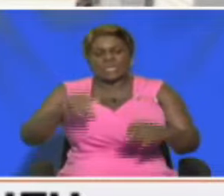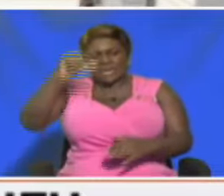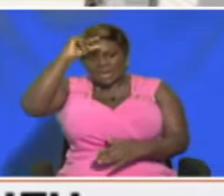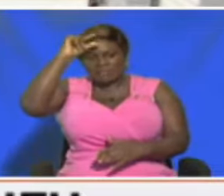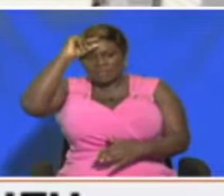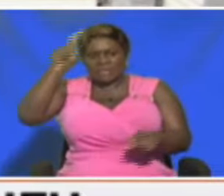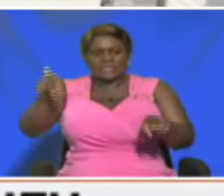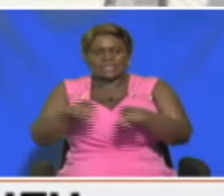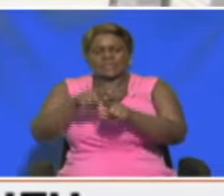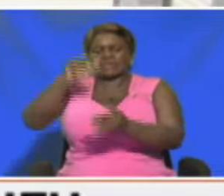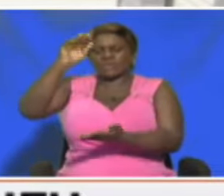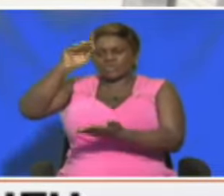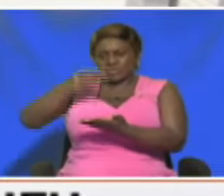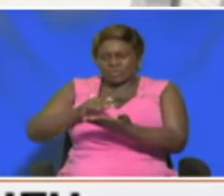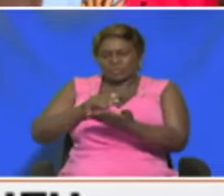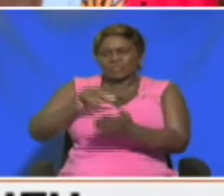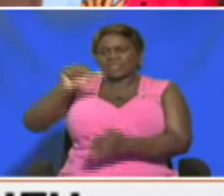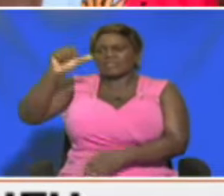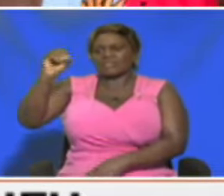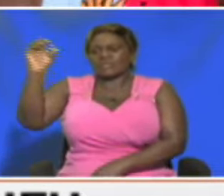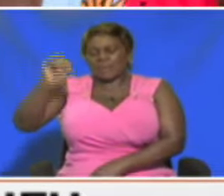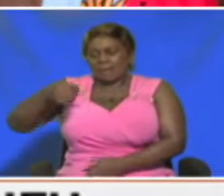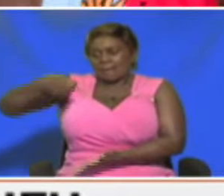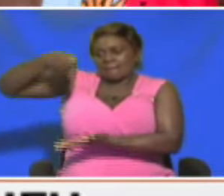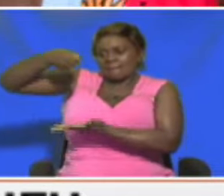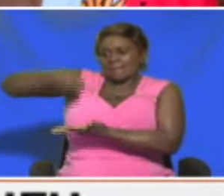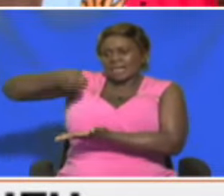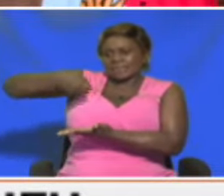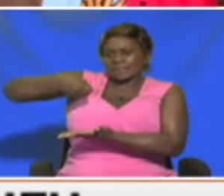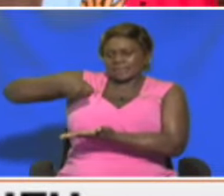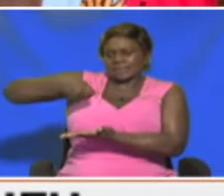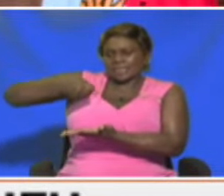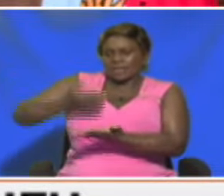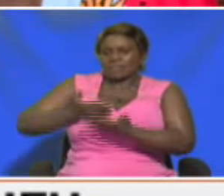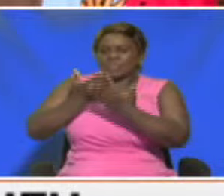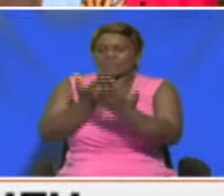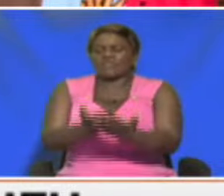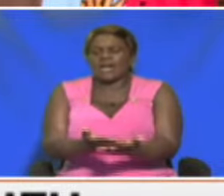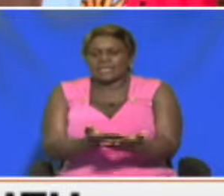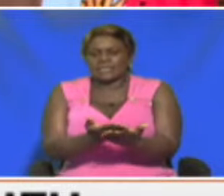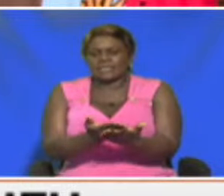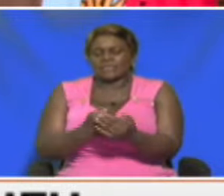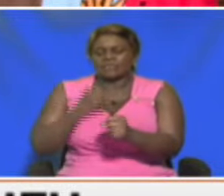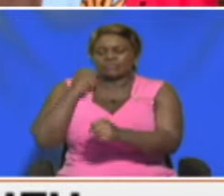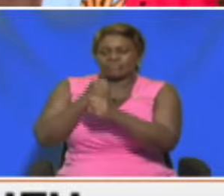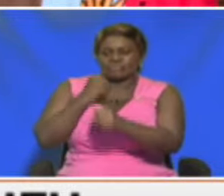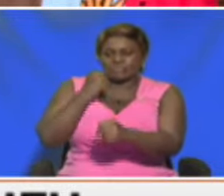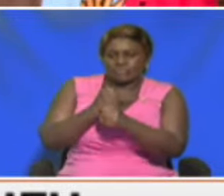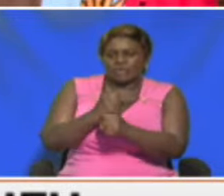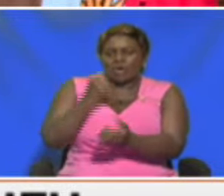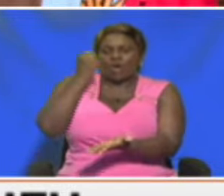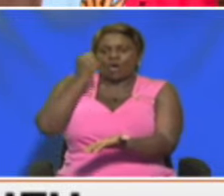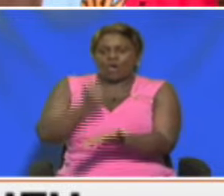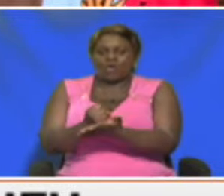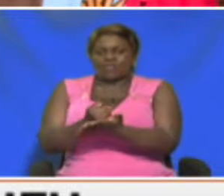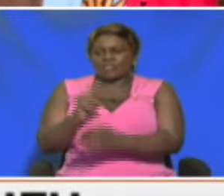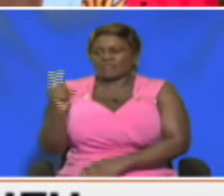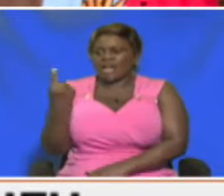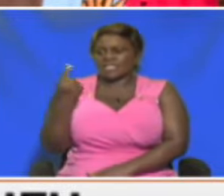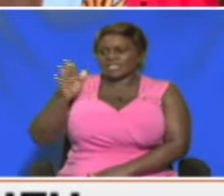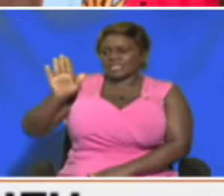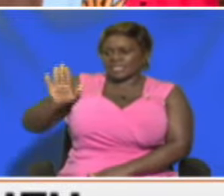pia utapunguzwa kwa 50%. Budget lines providing for the operations of the office of the First